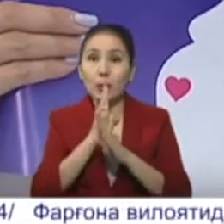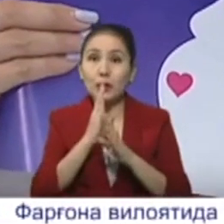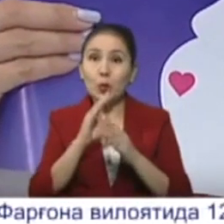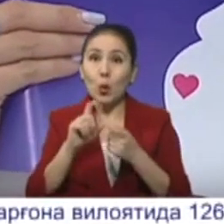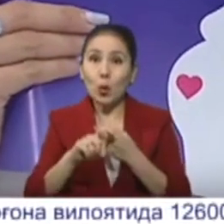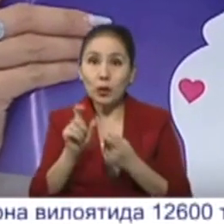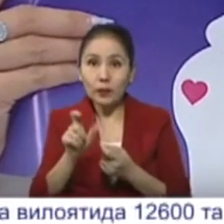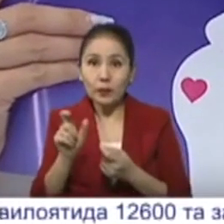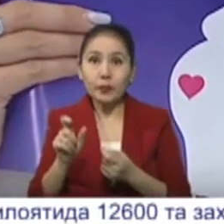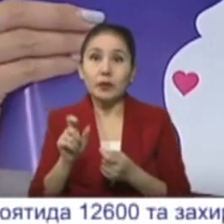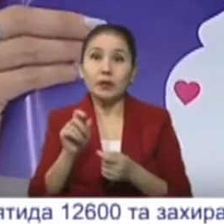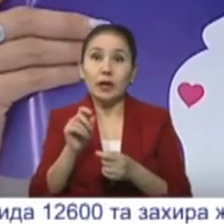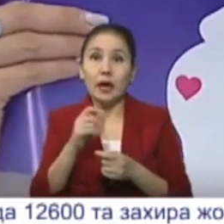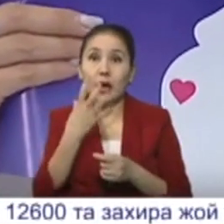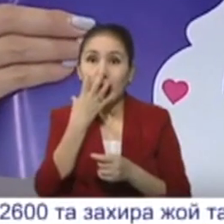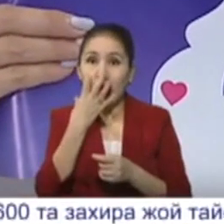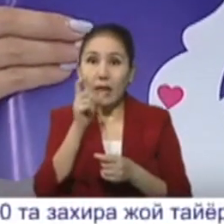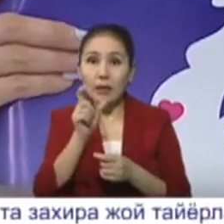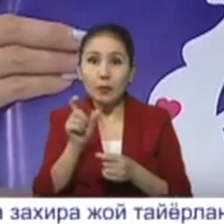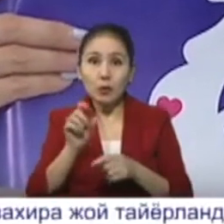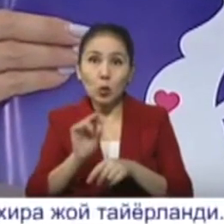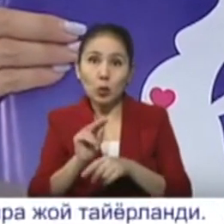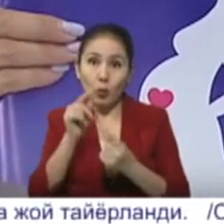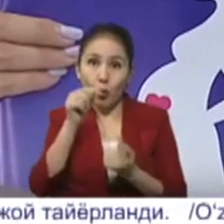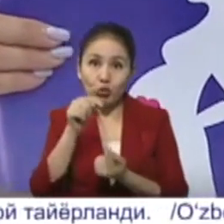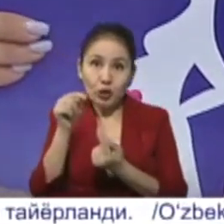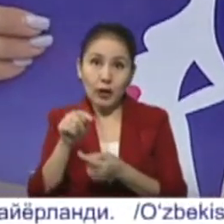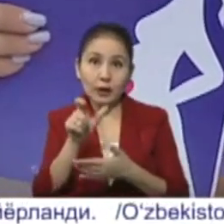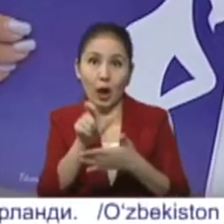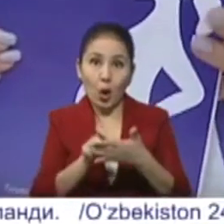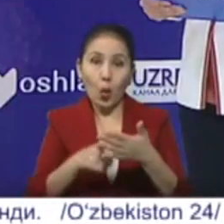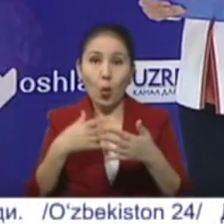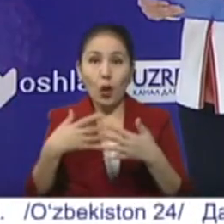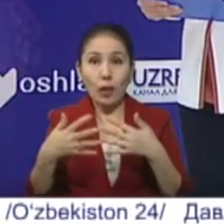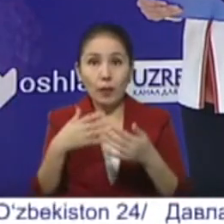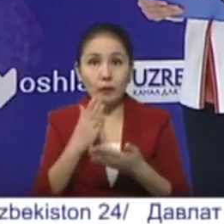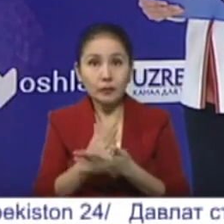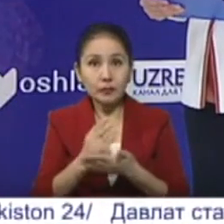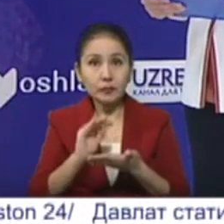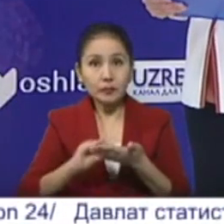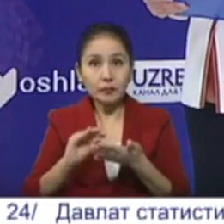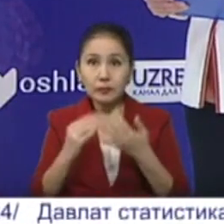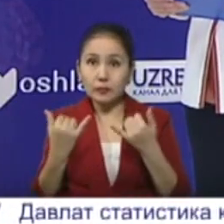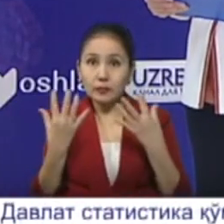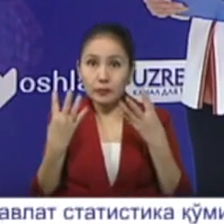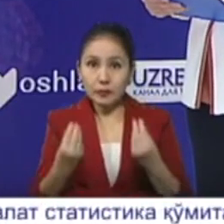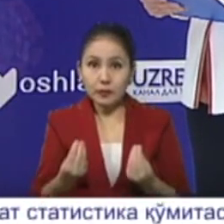epidemiologlar, neonatologlar, reanimatologlar uchun mo'ljallangan qo'llanmadir. Lekin bu qo'llanmalar hozirgi